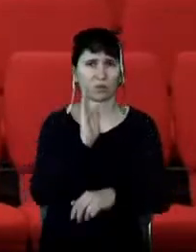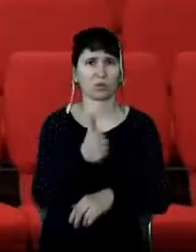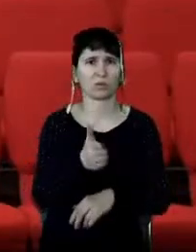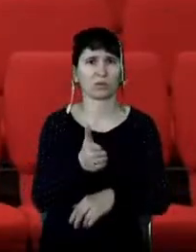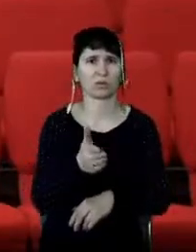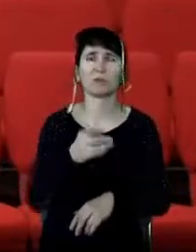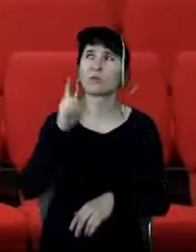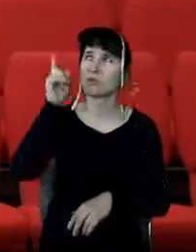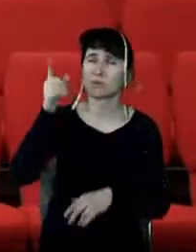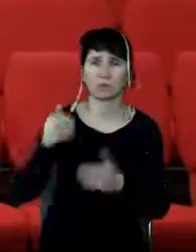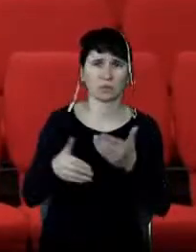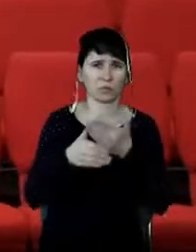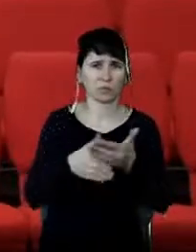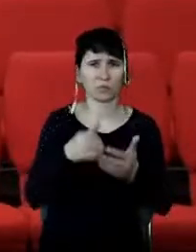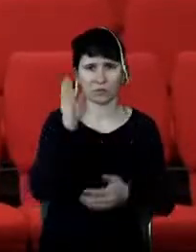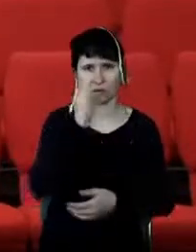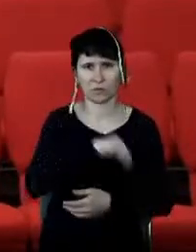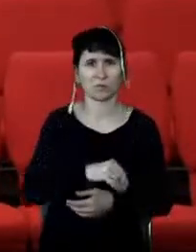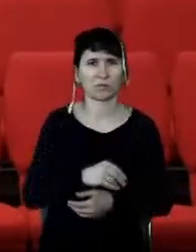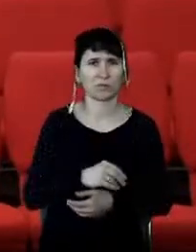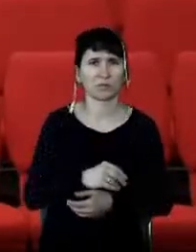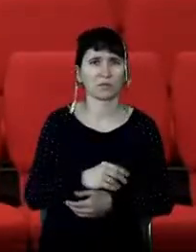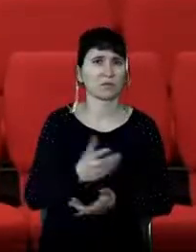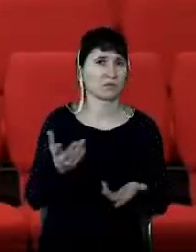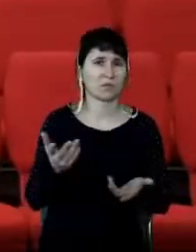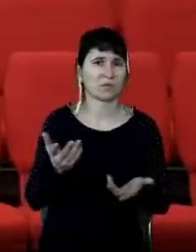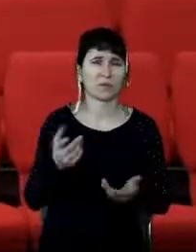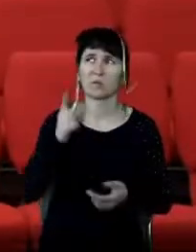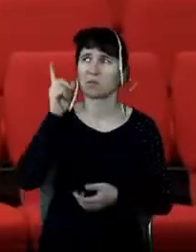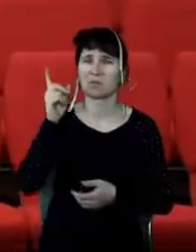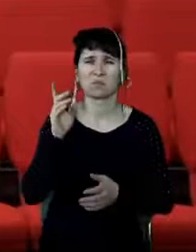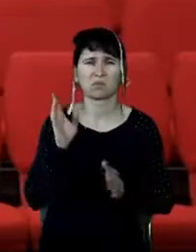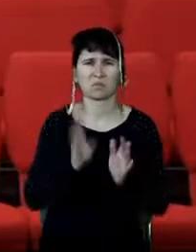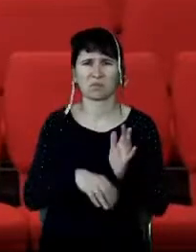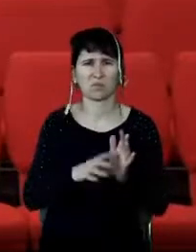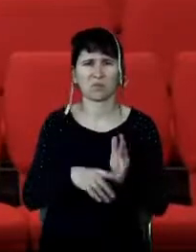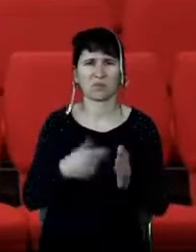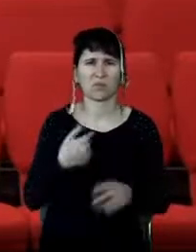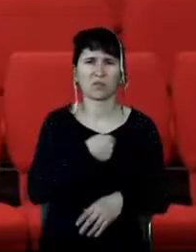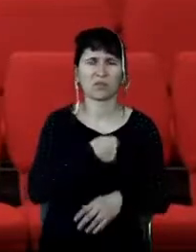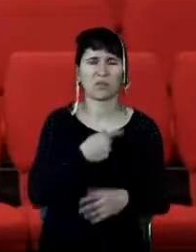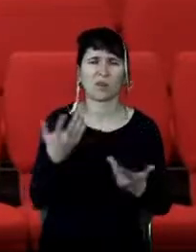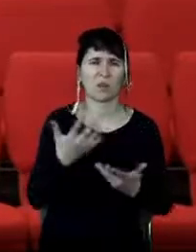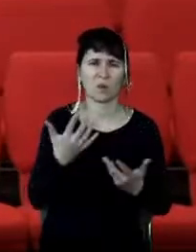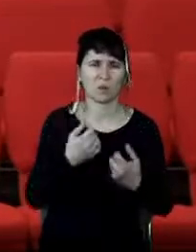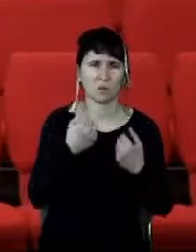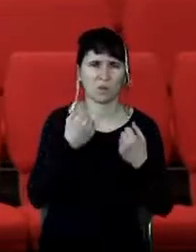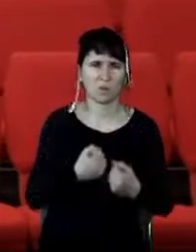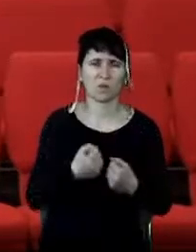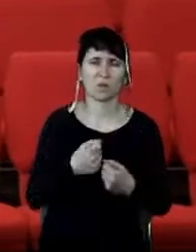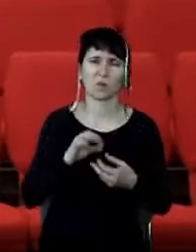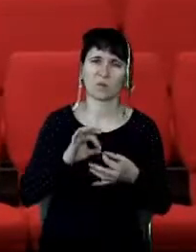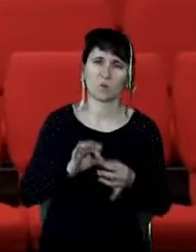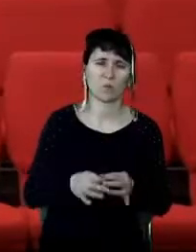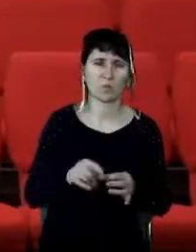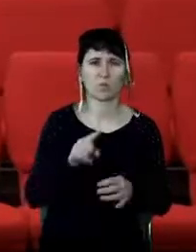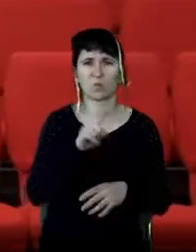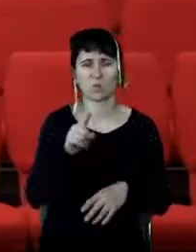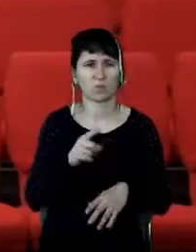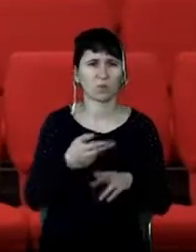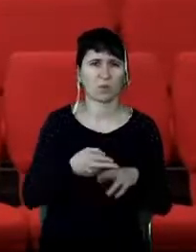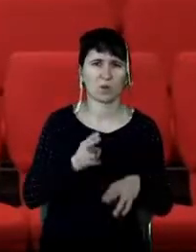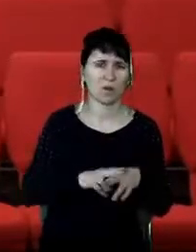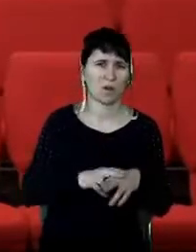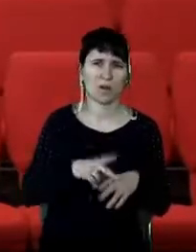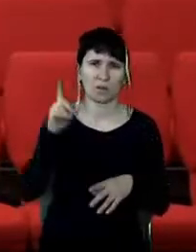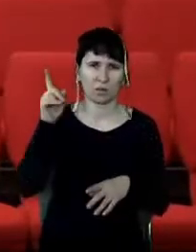йти з тобою. Йому не важливо те, наскільки вони міцні ті стіни, наскільки це є Єрихон великий, або який цар в ньому